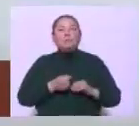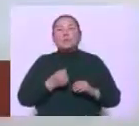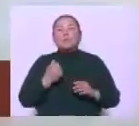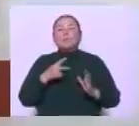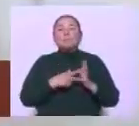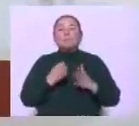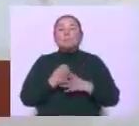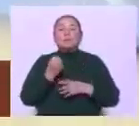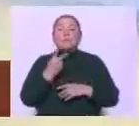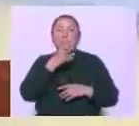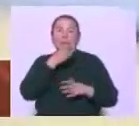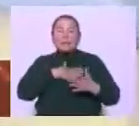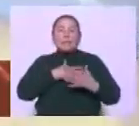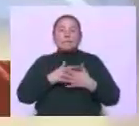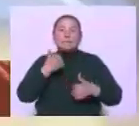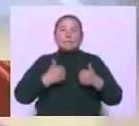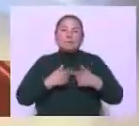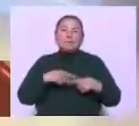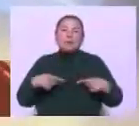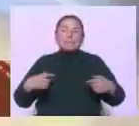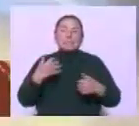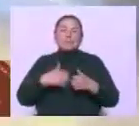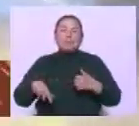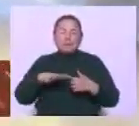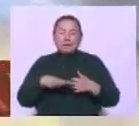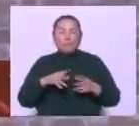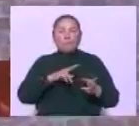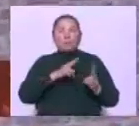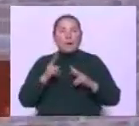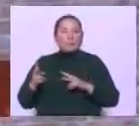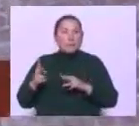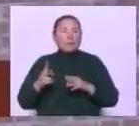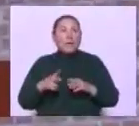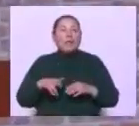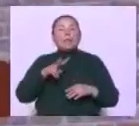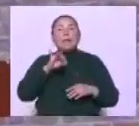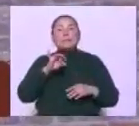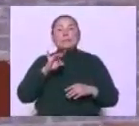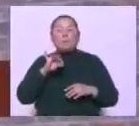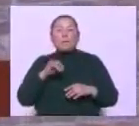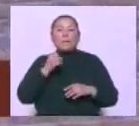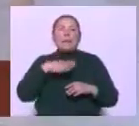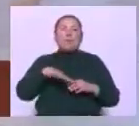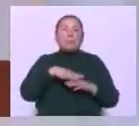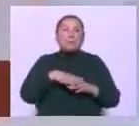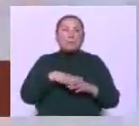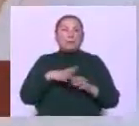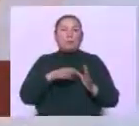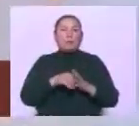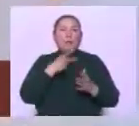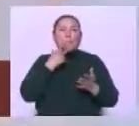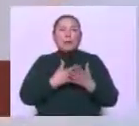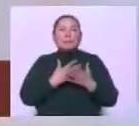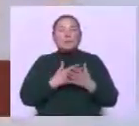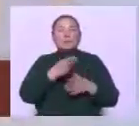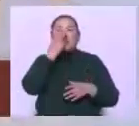8 до 12 лет активно соревновались в различных стилях бального танца, включая как латиноамериканские, так и европейские варианты, демонстрируя